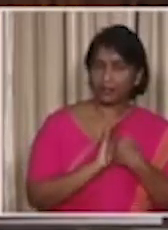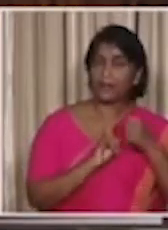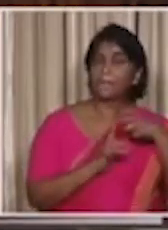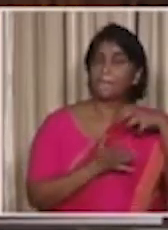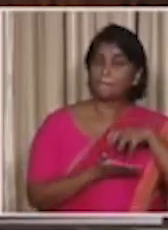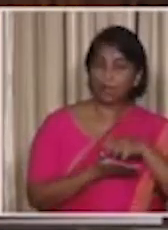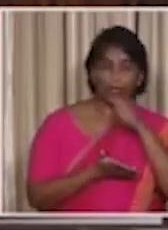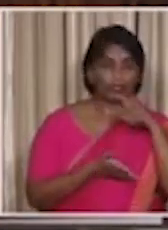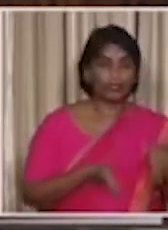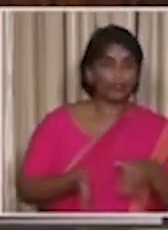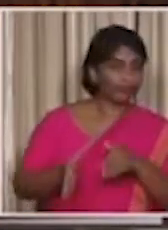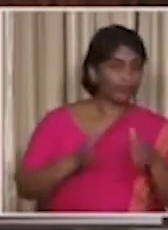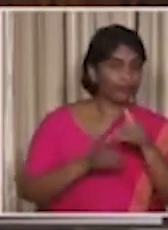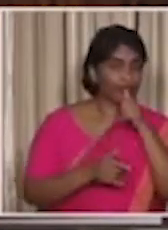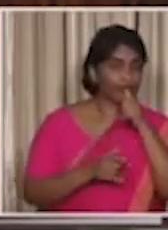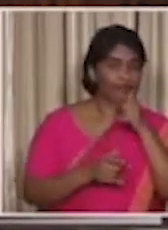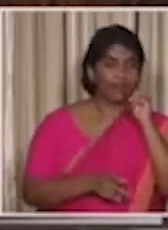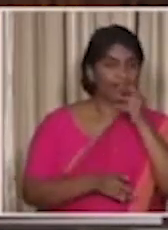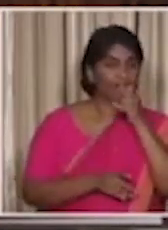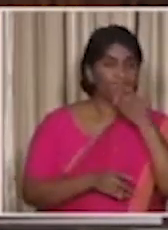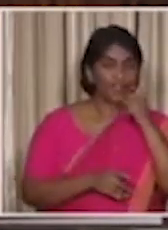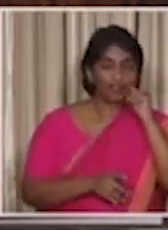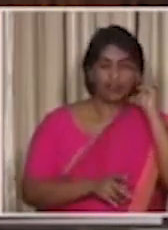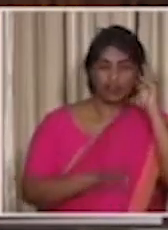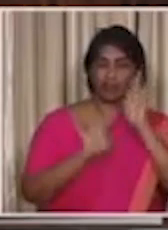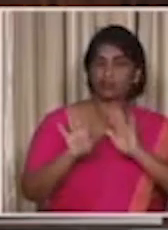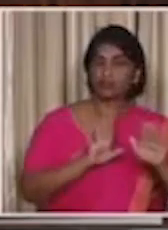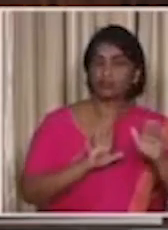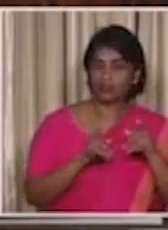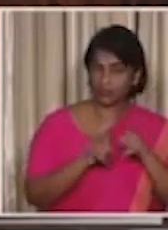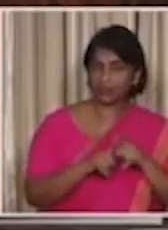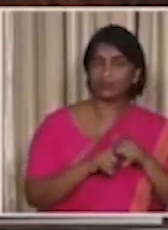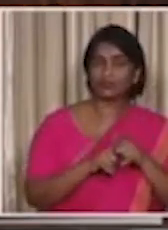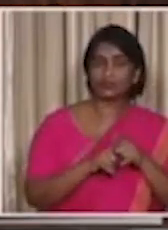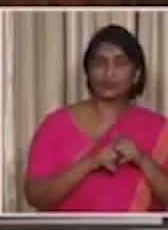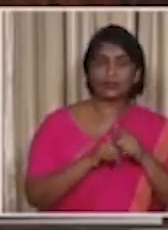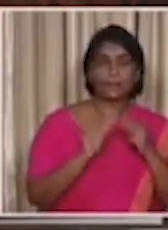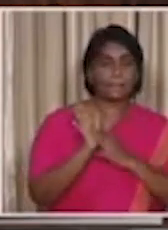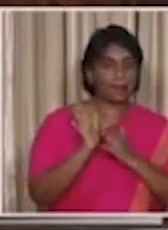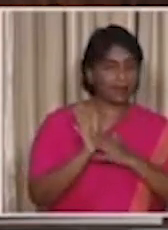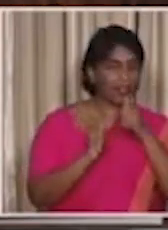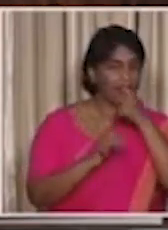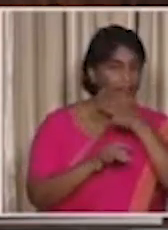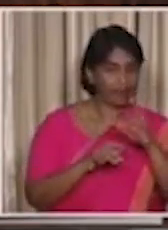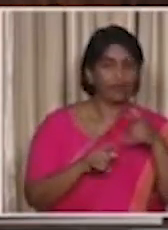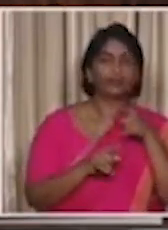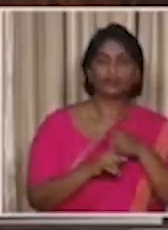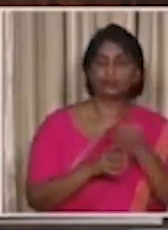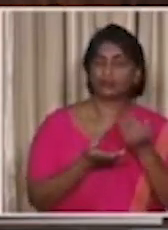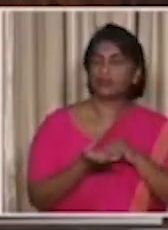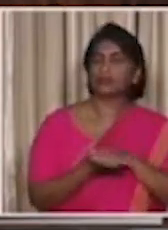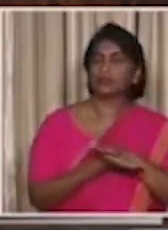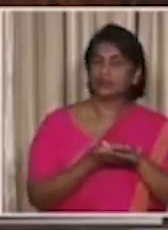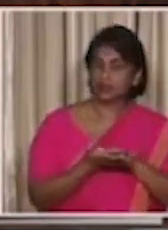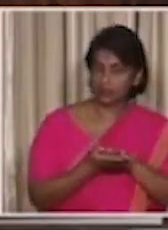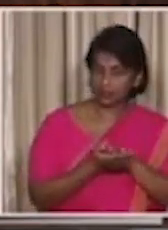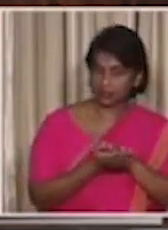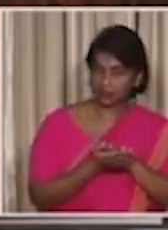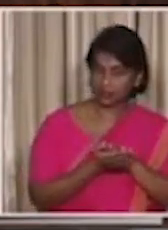පළාතේ ගංගා සහ ජල කළමනාකරණය කිරීම, වැදමාරච්චි වැවසා කලපුව ප්‍රතිසංස්කරණය කිරීම,